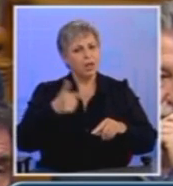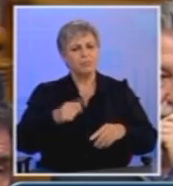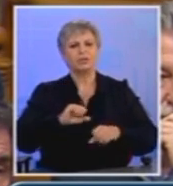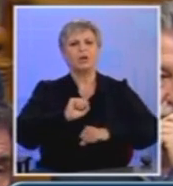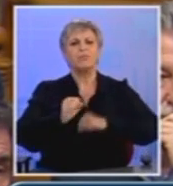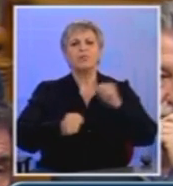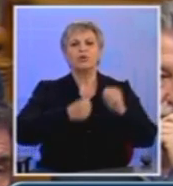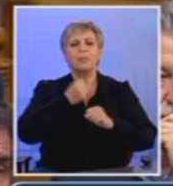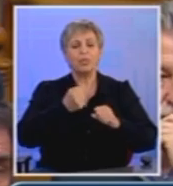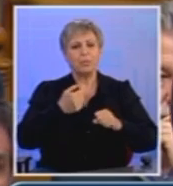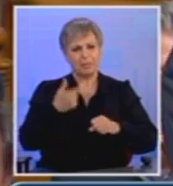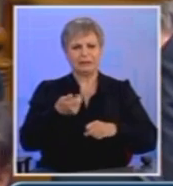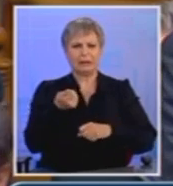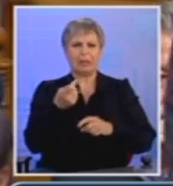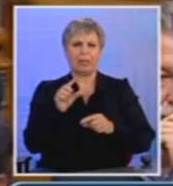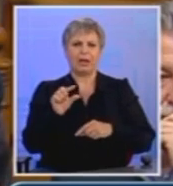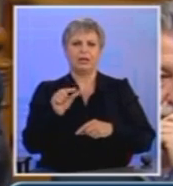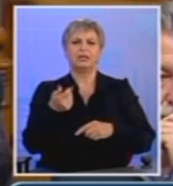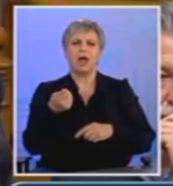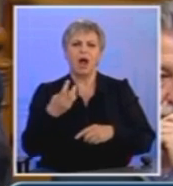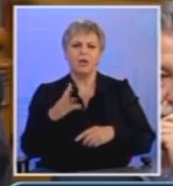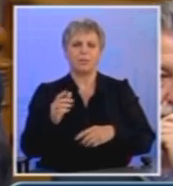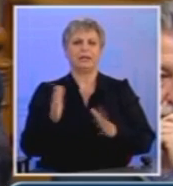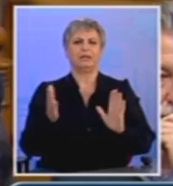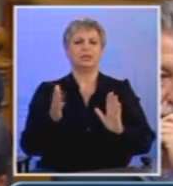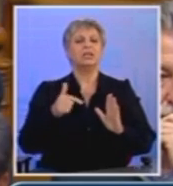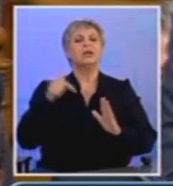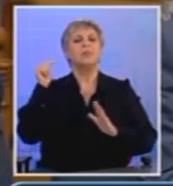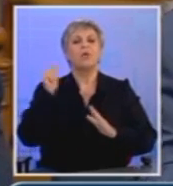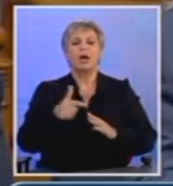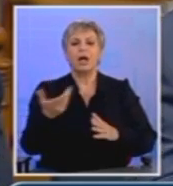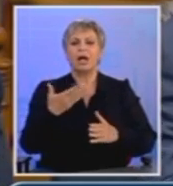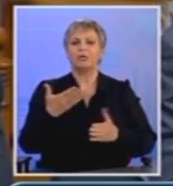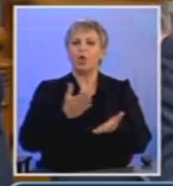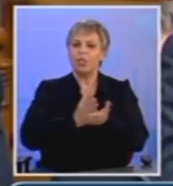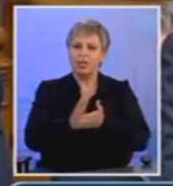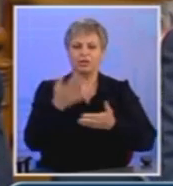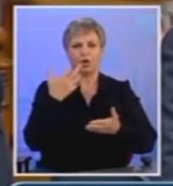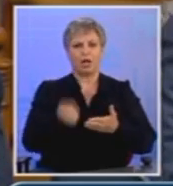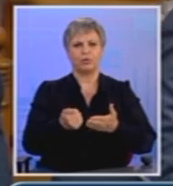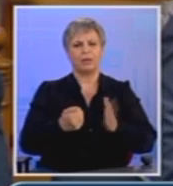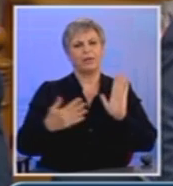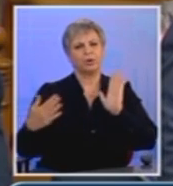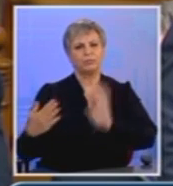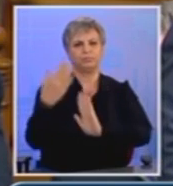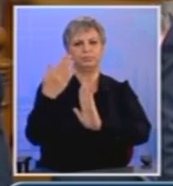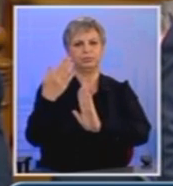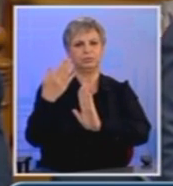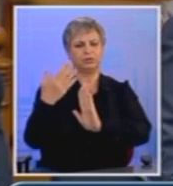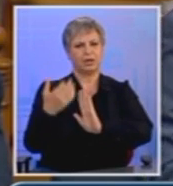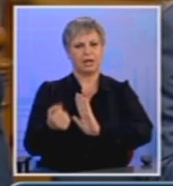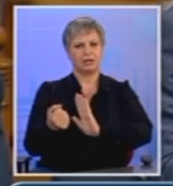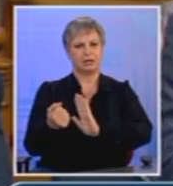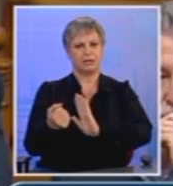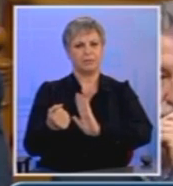του μικρό λαό που πολεμάει για το δίκαιο του αλλά ήτανε μια σύγκρουση μία αντιπαράθεση από τη μια μεριά